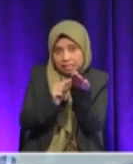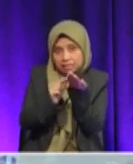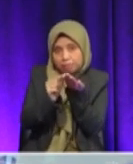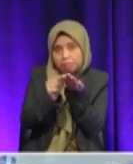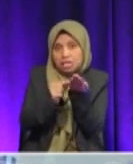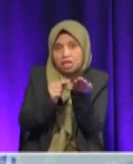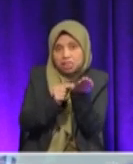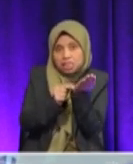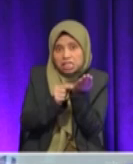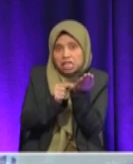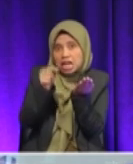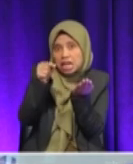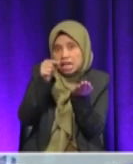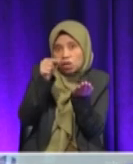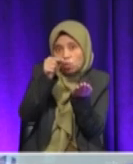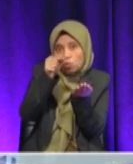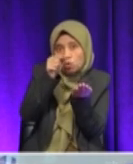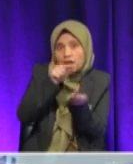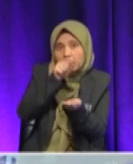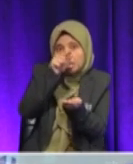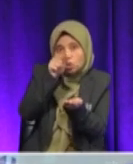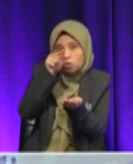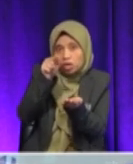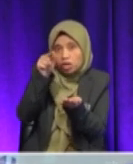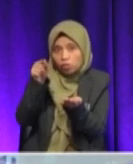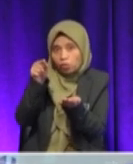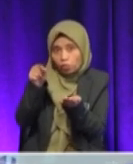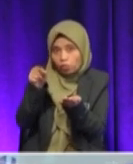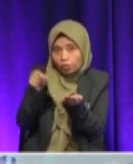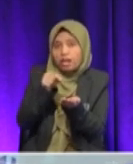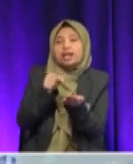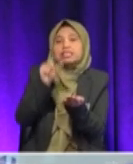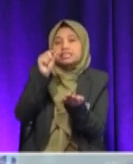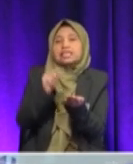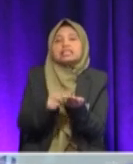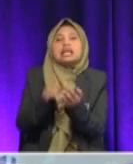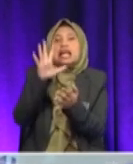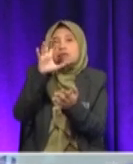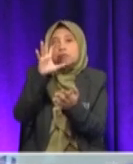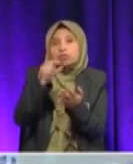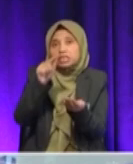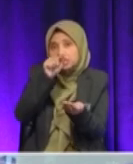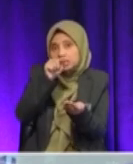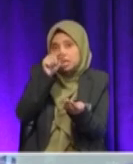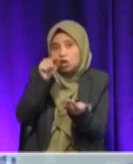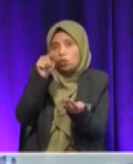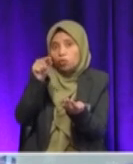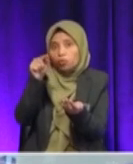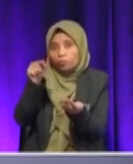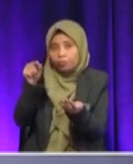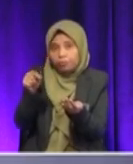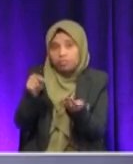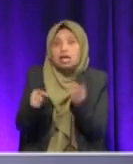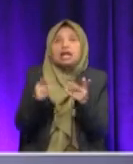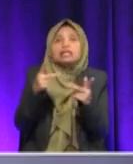dia berlekuk-lekuk sikit ya boleh anak vmcg di rumah nanti ya Coba tengok jangan minta dengan ibu dan ayah di